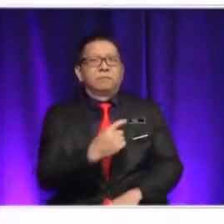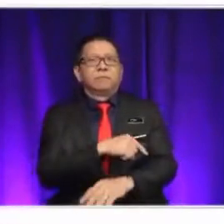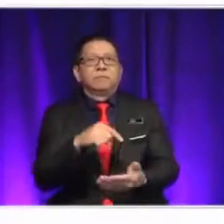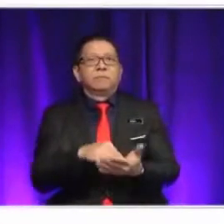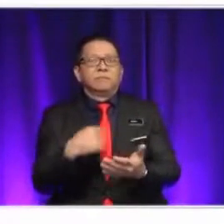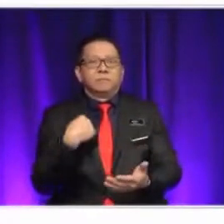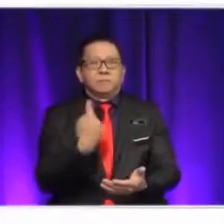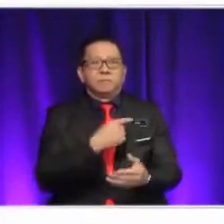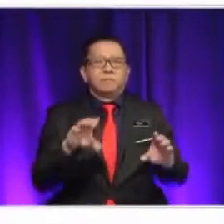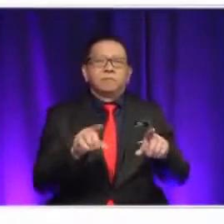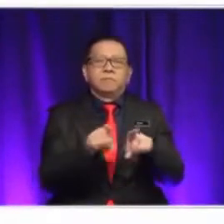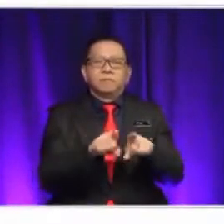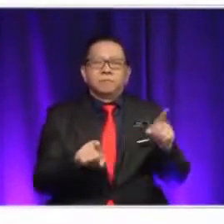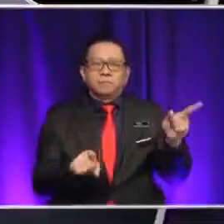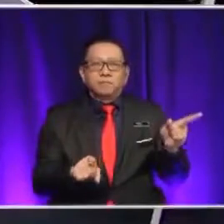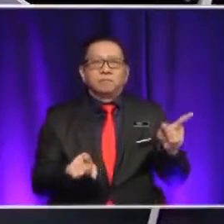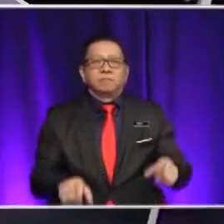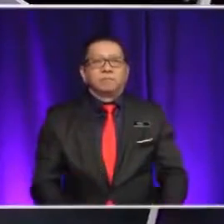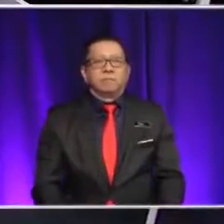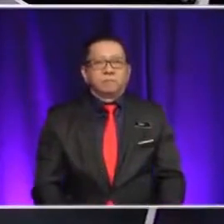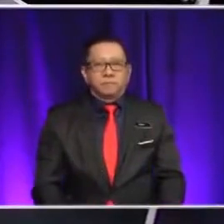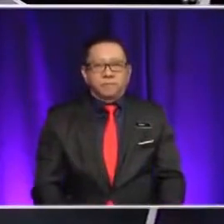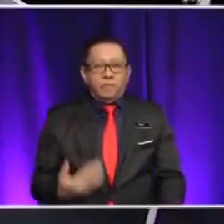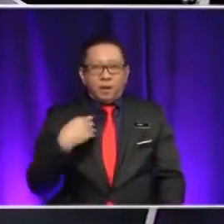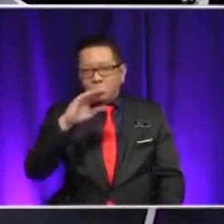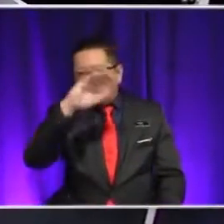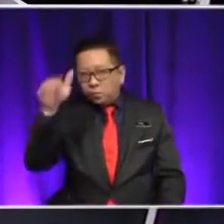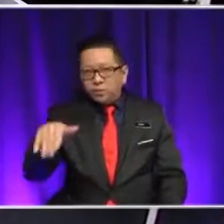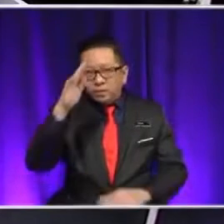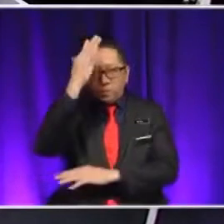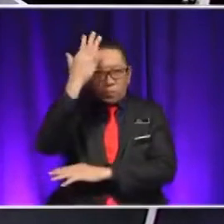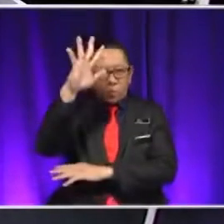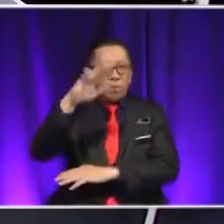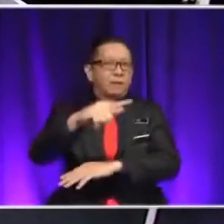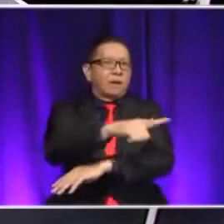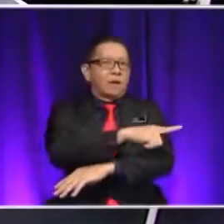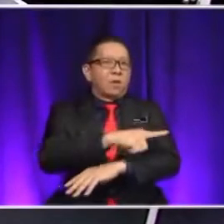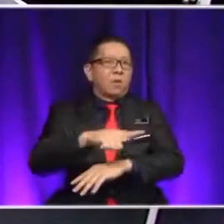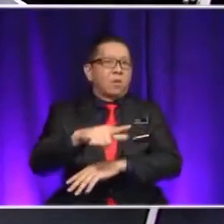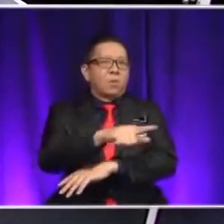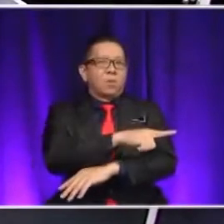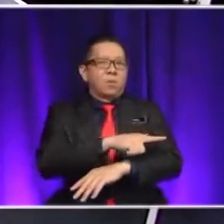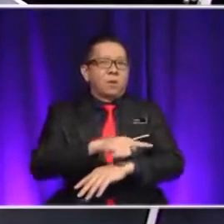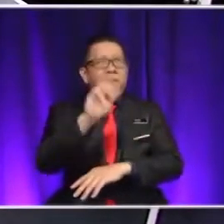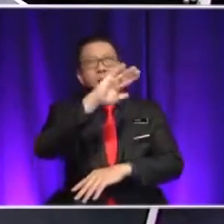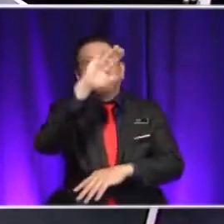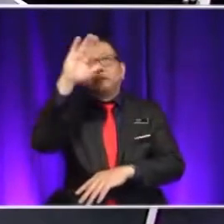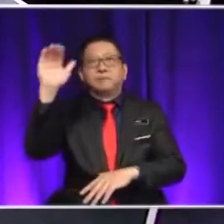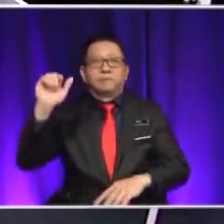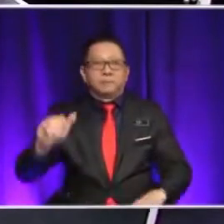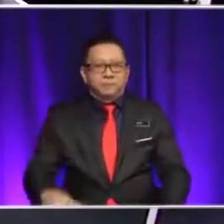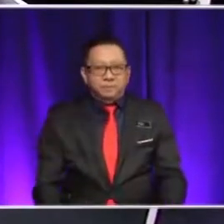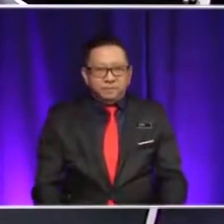Karya di sebelah mana tuh yang pemandangan yang ada Bukit Ade pokok dan laut dan langit oke